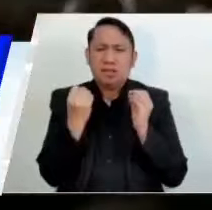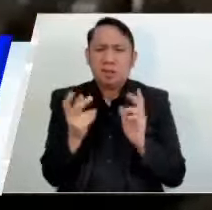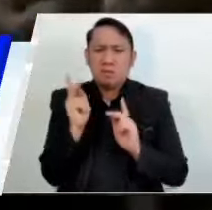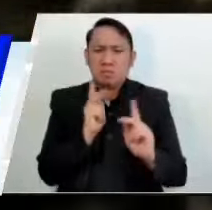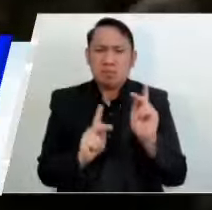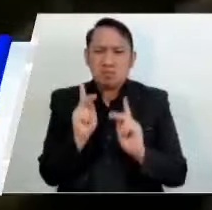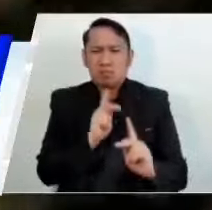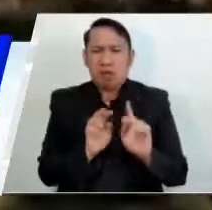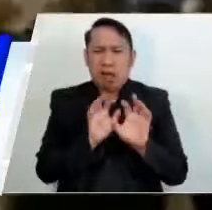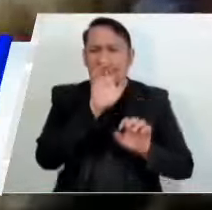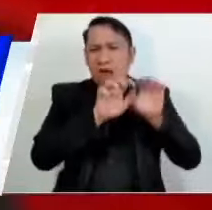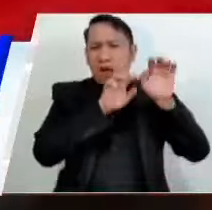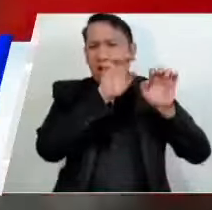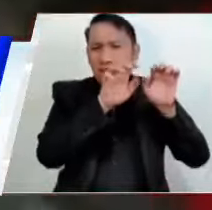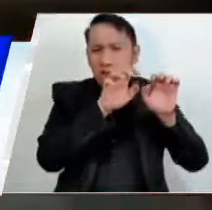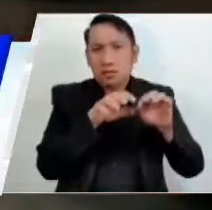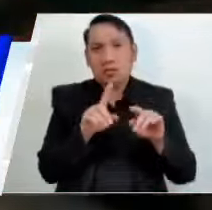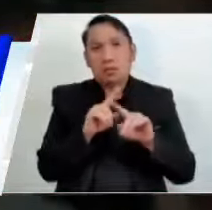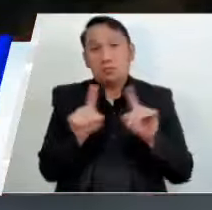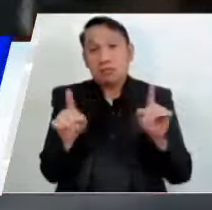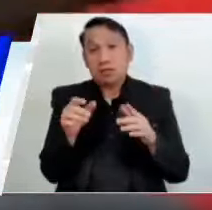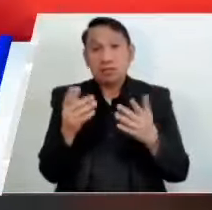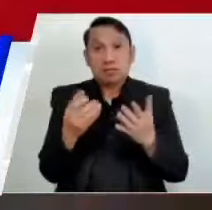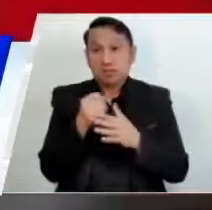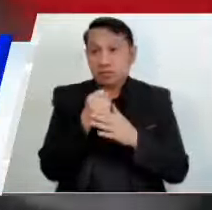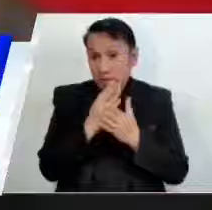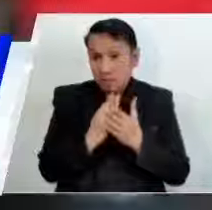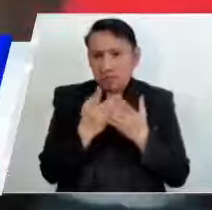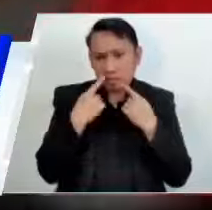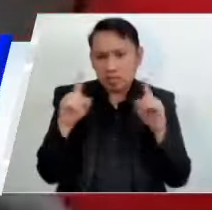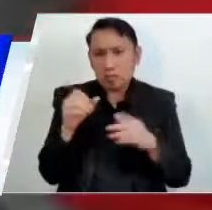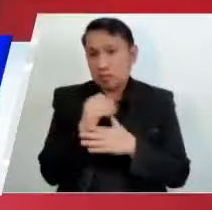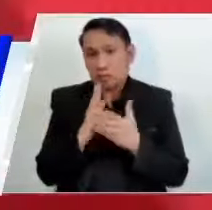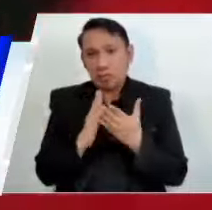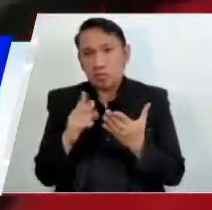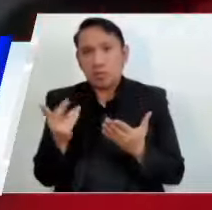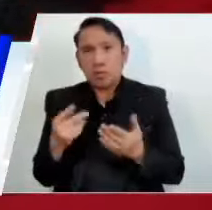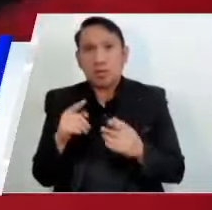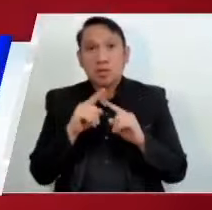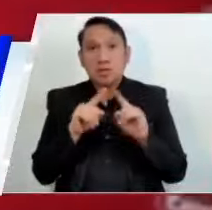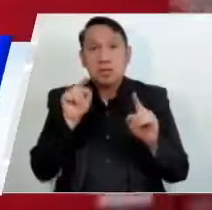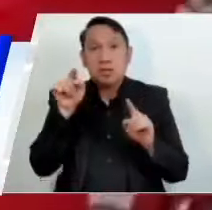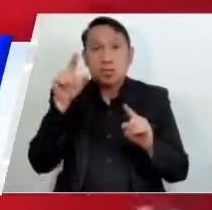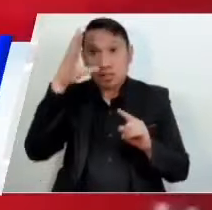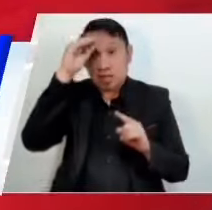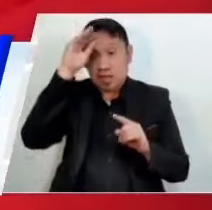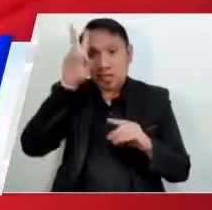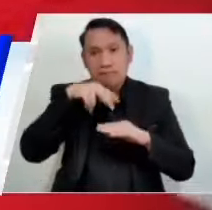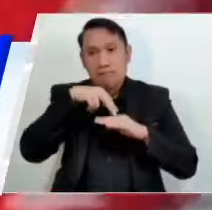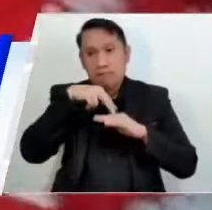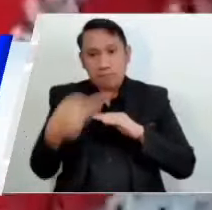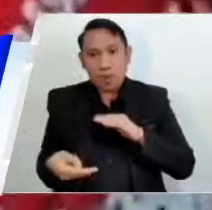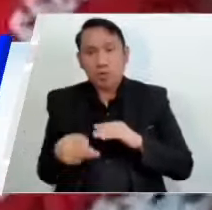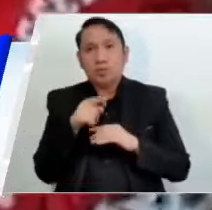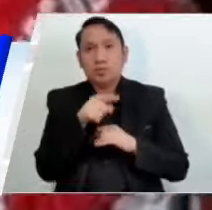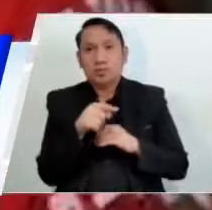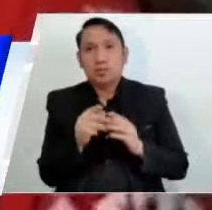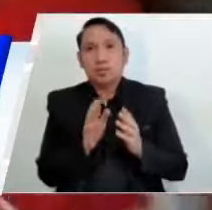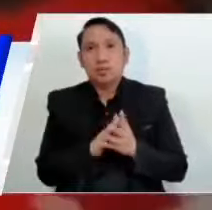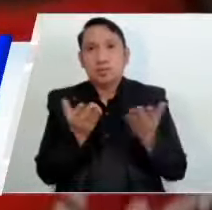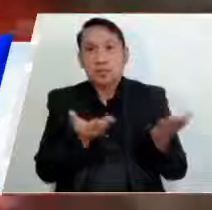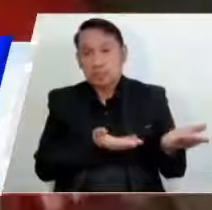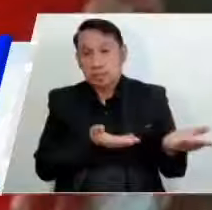Matagumpay ang ilan pero bigo ang iba, gaya ng lalaking ito na bumagsak sa aking paanan. Sa tulong ng ibang deboto na ipasa sa